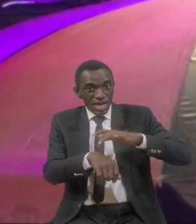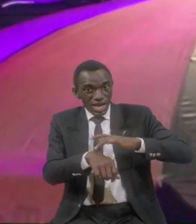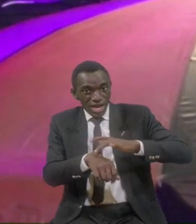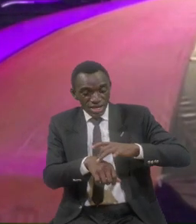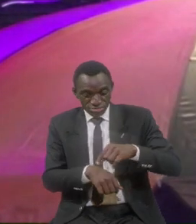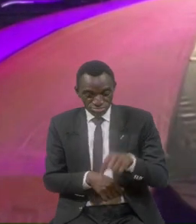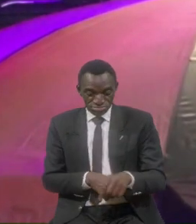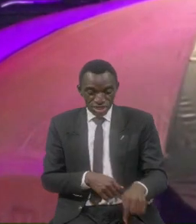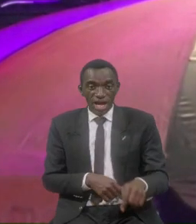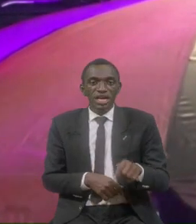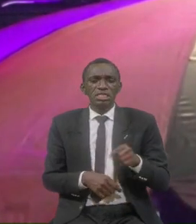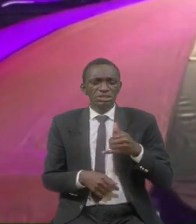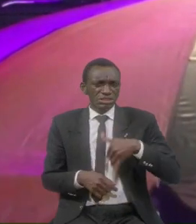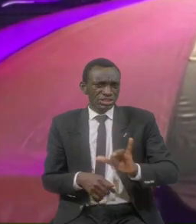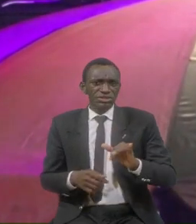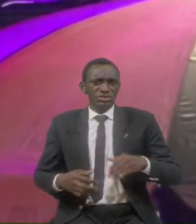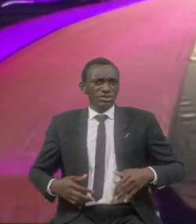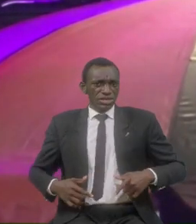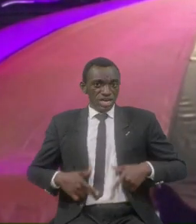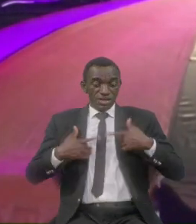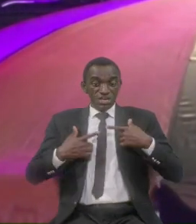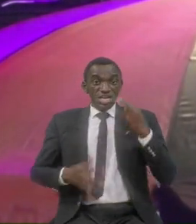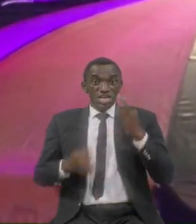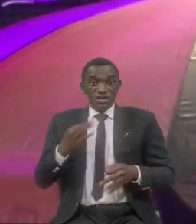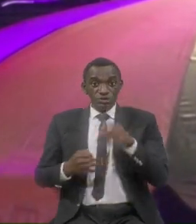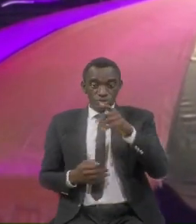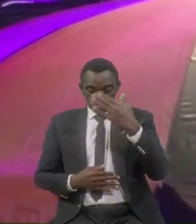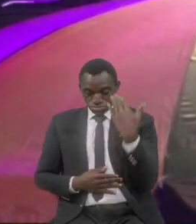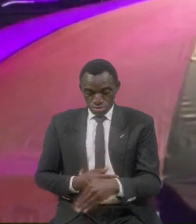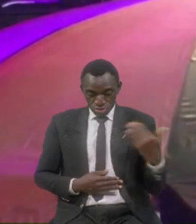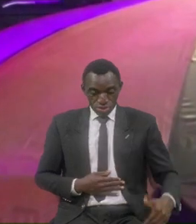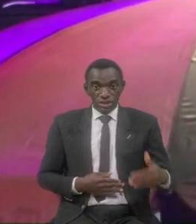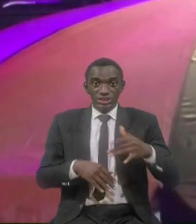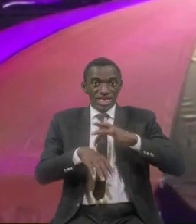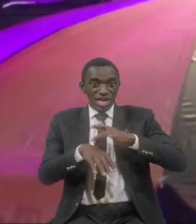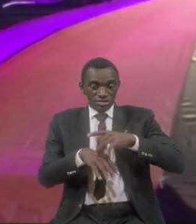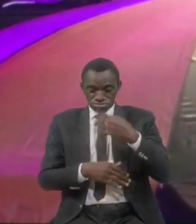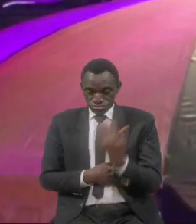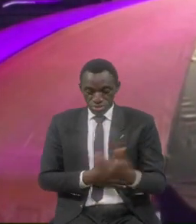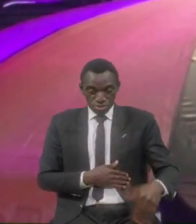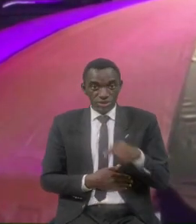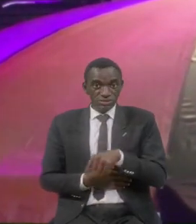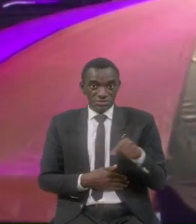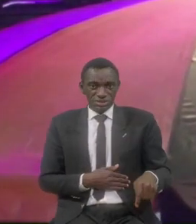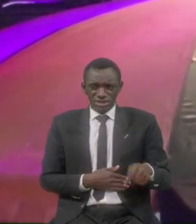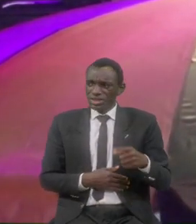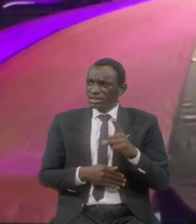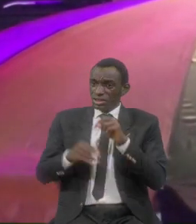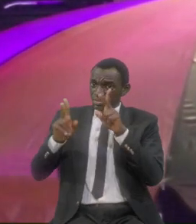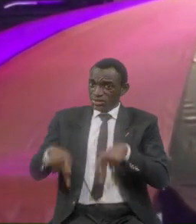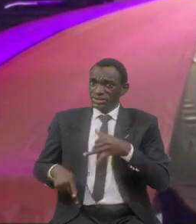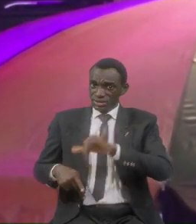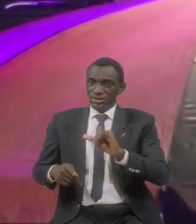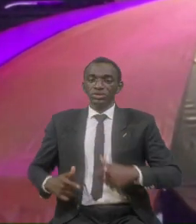niyang tikod. Amputate the feet. Maskin putol pang iyang tiil. Is still alive. Pero buhi pagihapon. But bruise